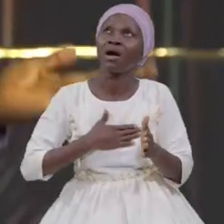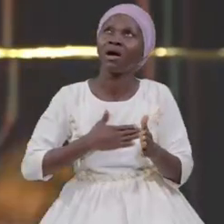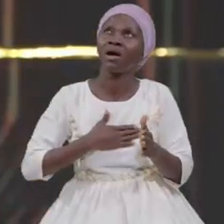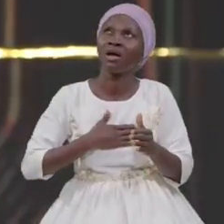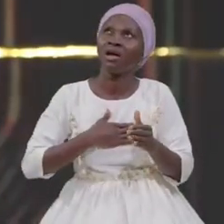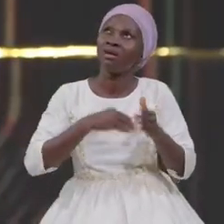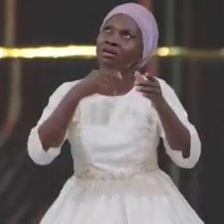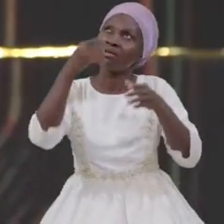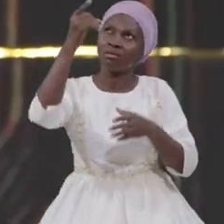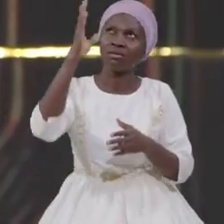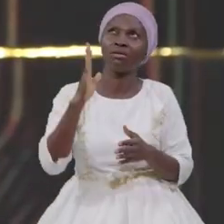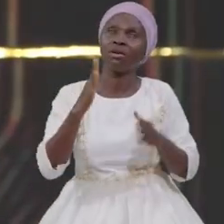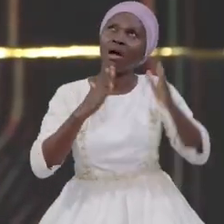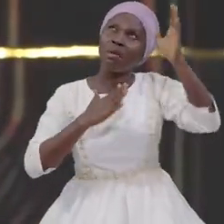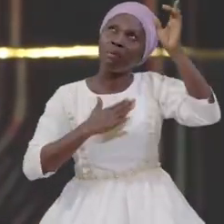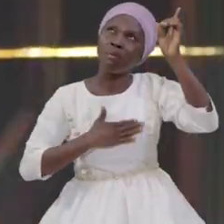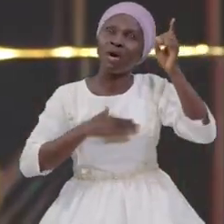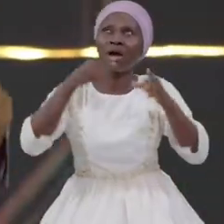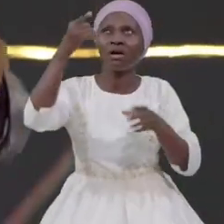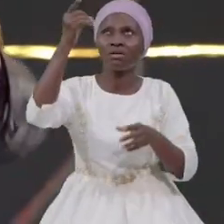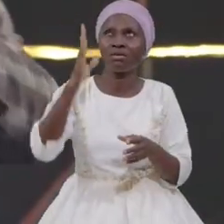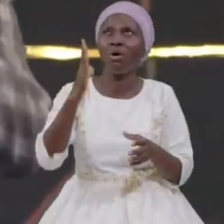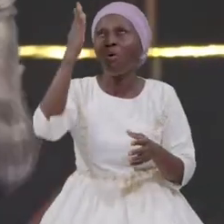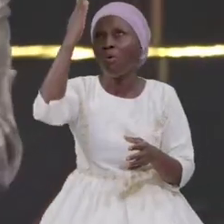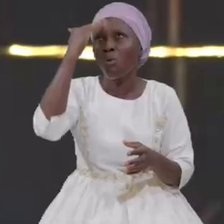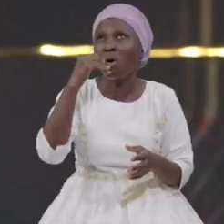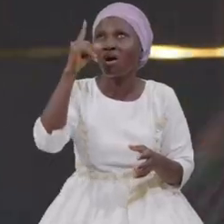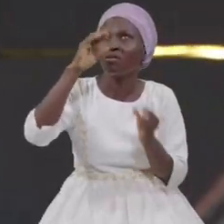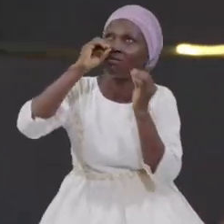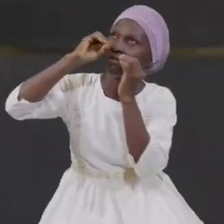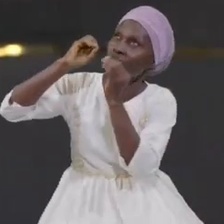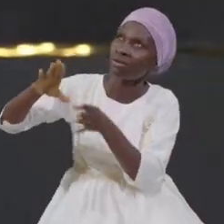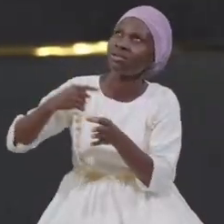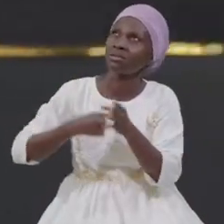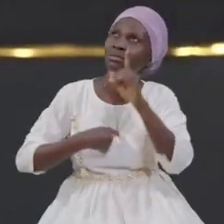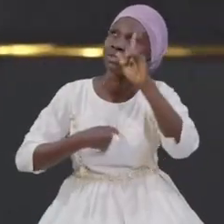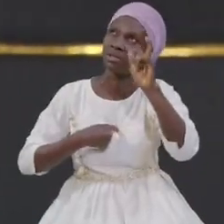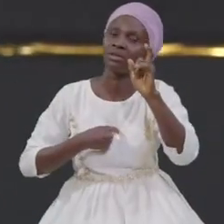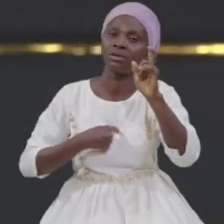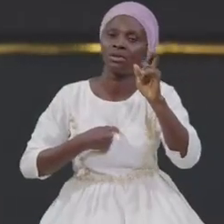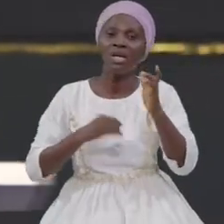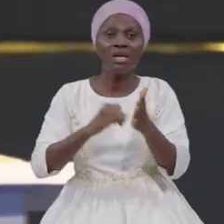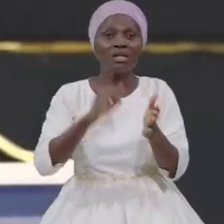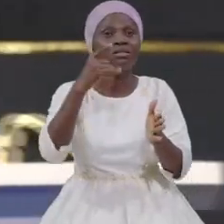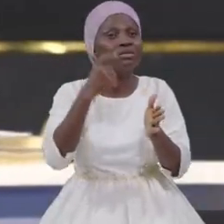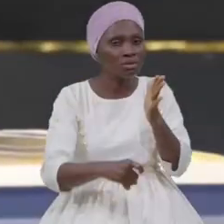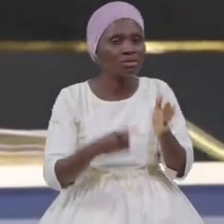pourquoi m'as-tu abandonné? C'est coûteux pour Christ.